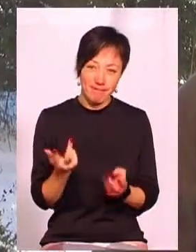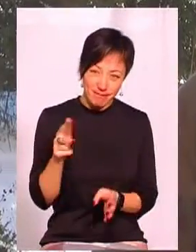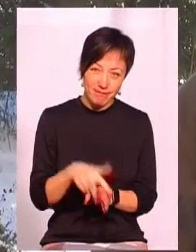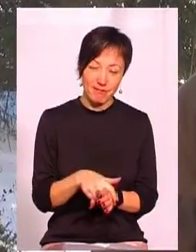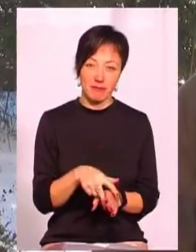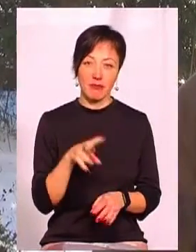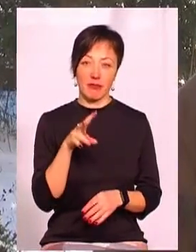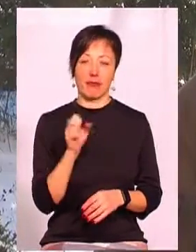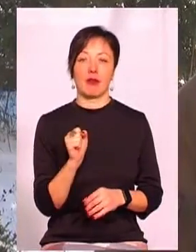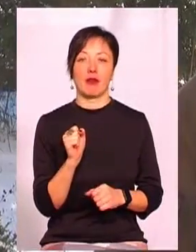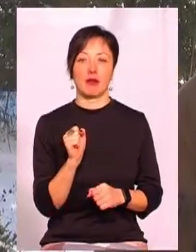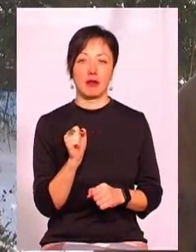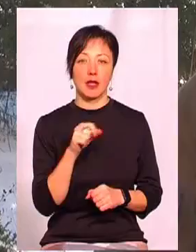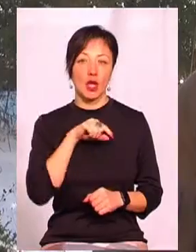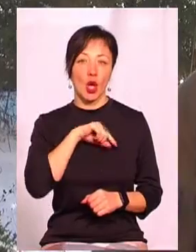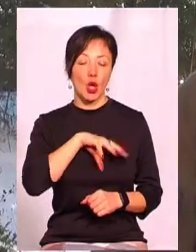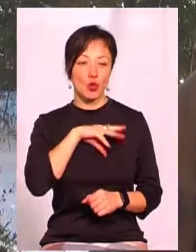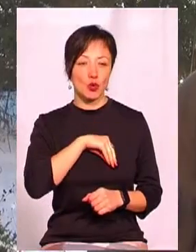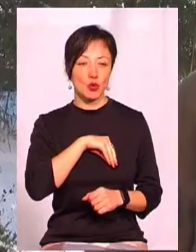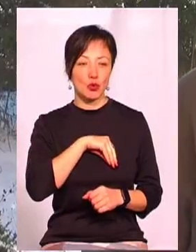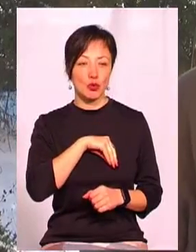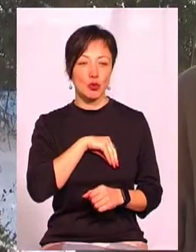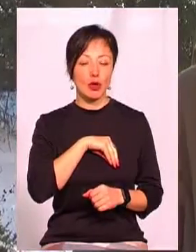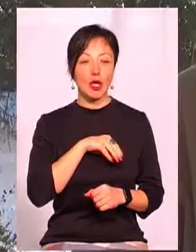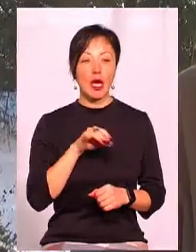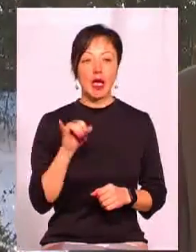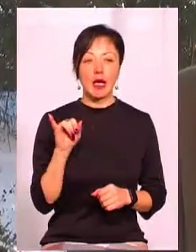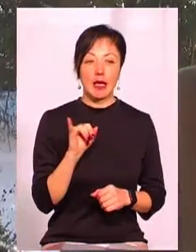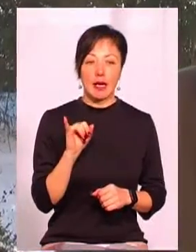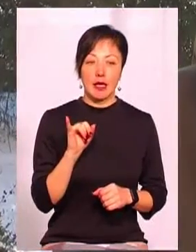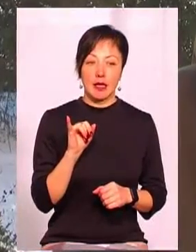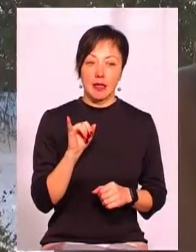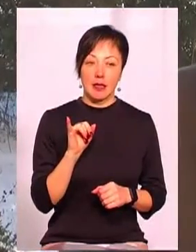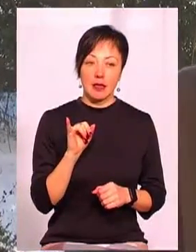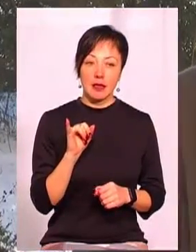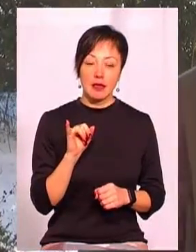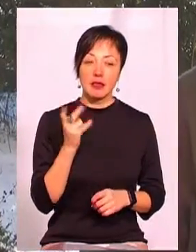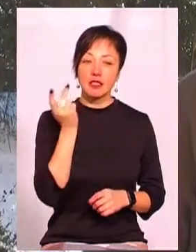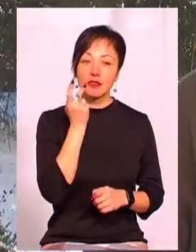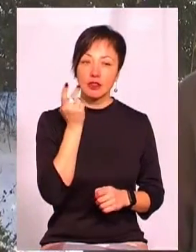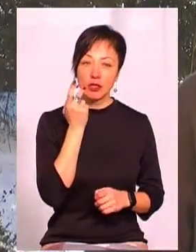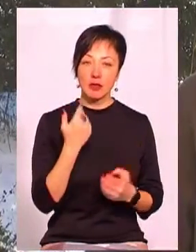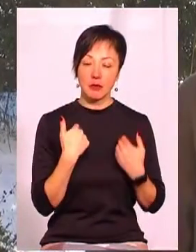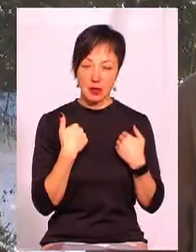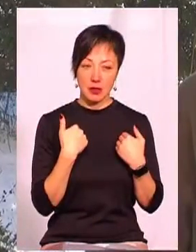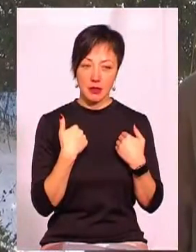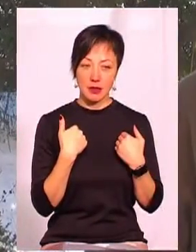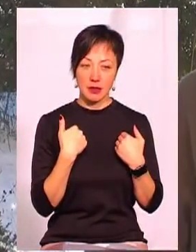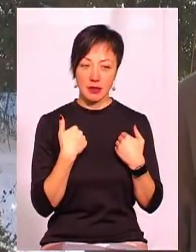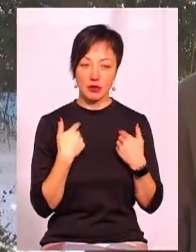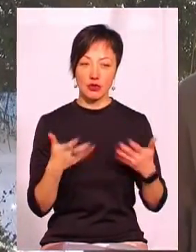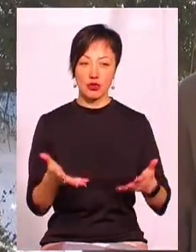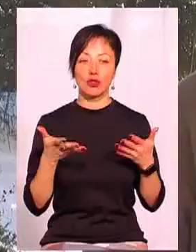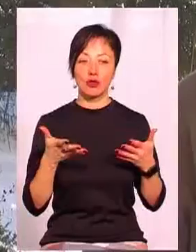виходить на душу, скажімо так. От. І завжди мені чітко